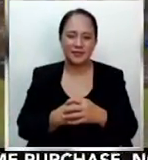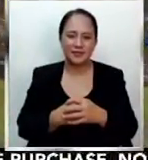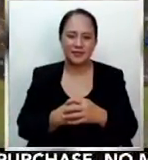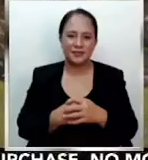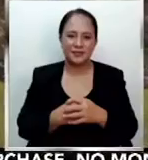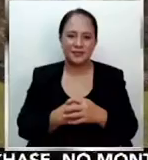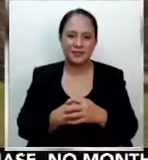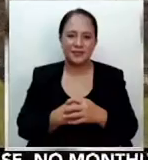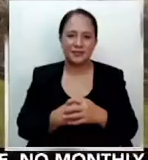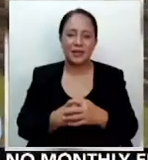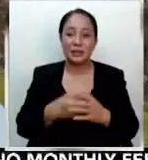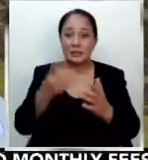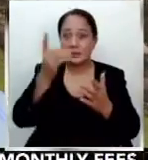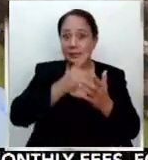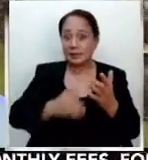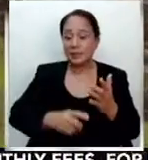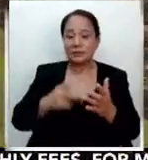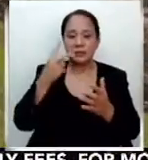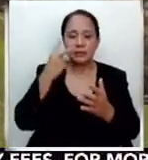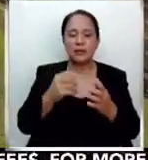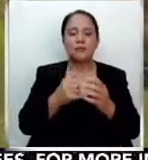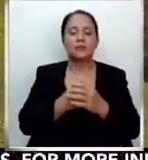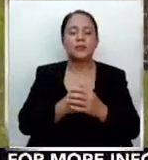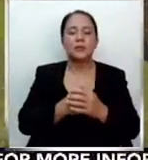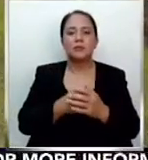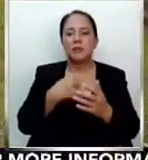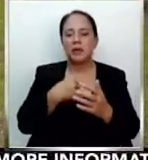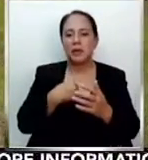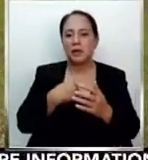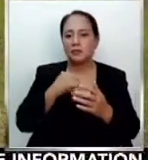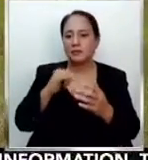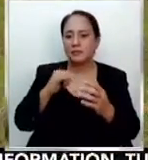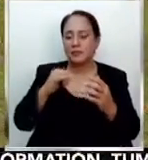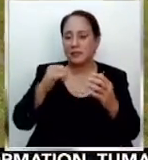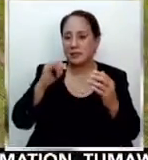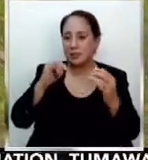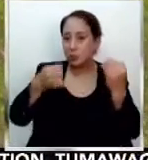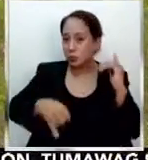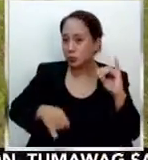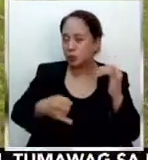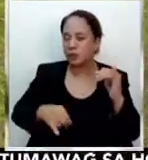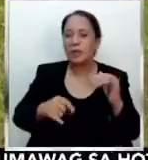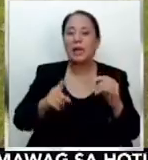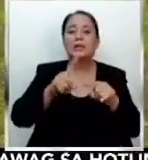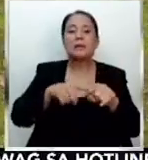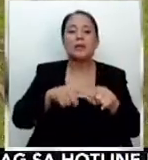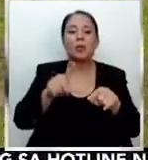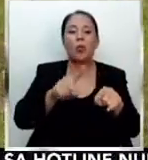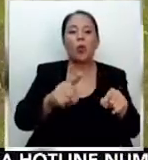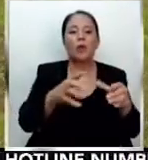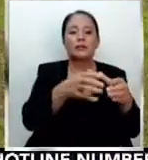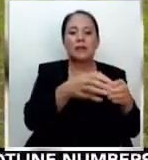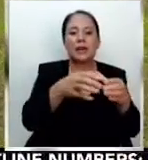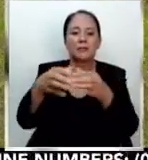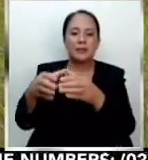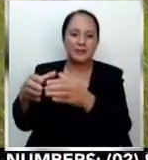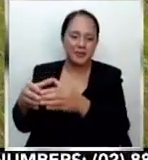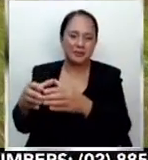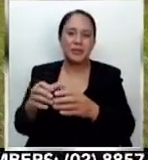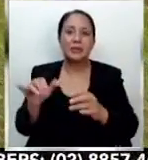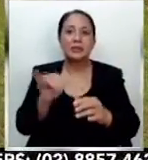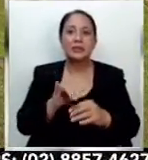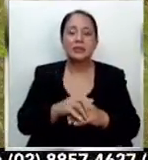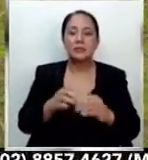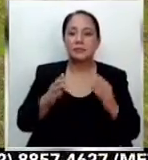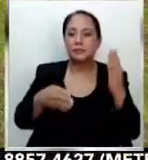Ang disenyong makikita sa mga bahag ng mga igurot, nagpapahiwatig din kung saan tribo sila kabilang. Gaya ng mga